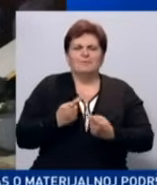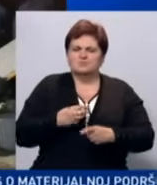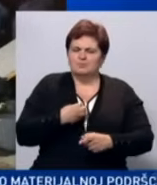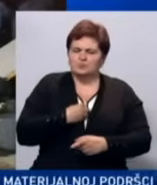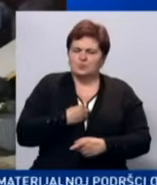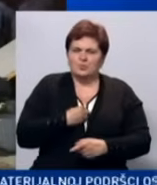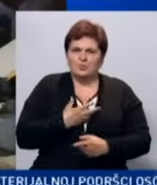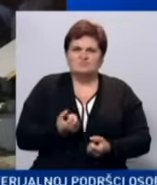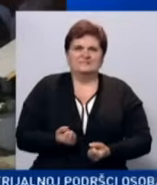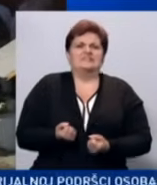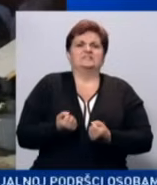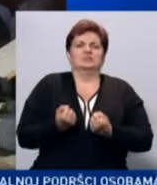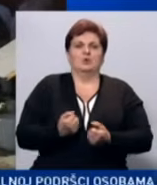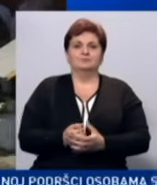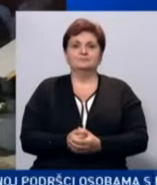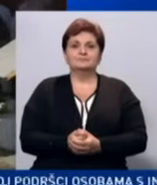sa posebnom težinom.